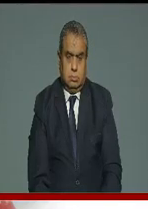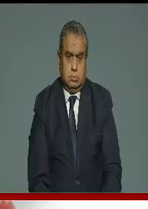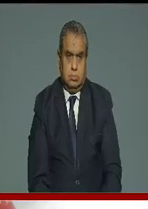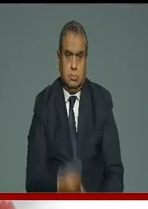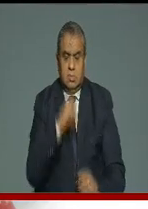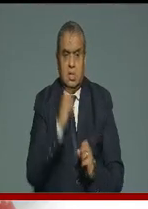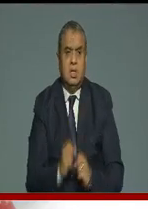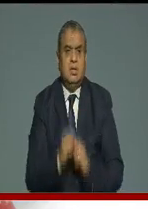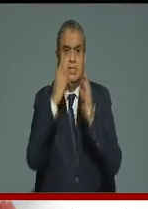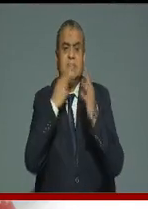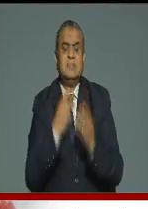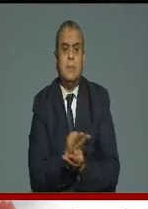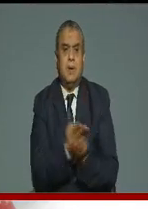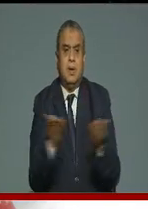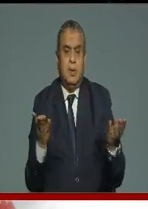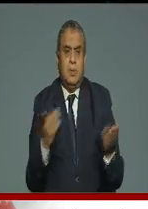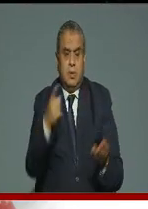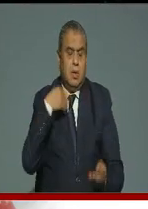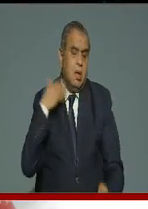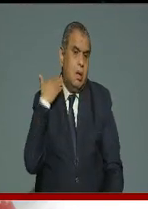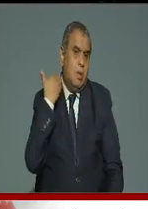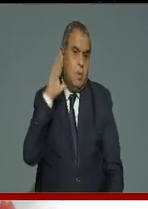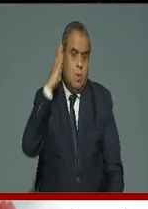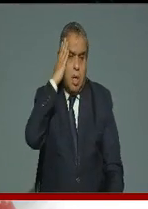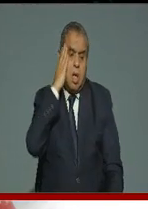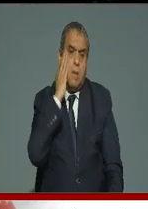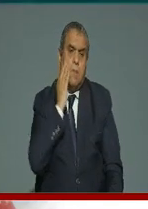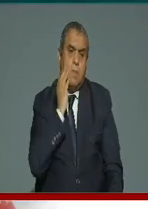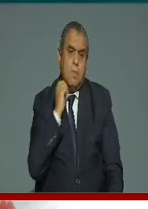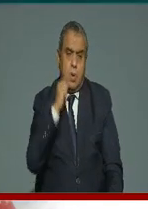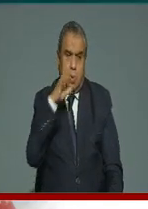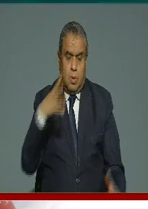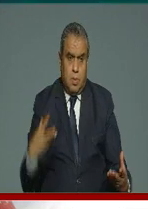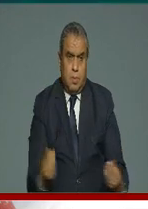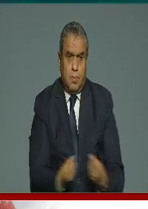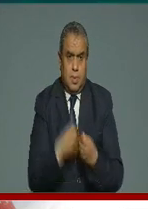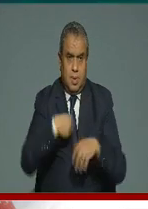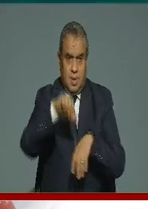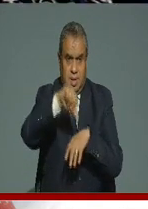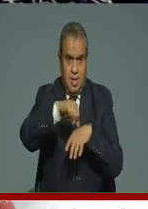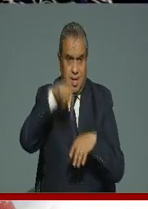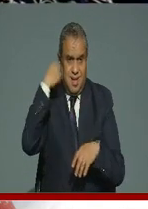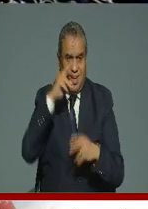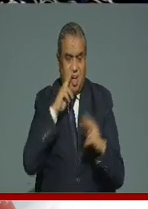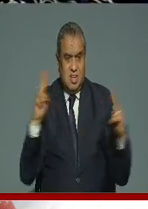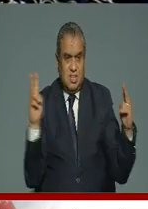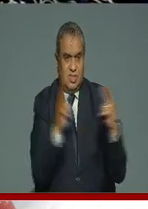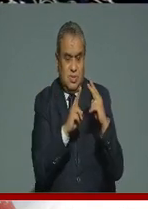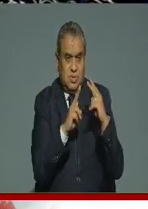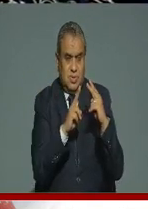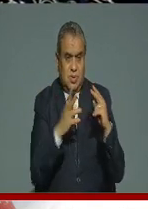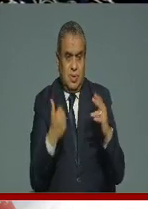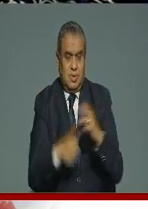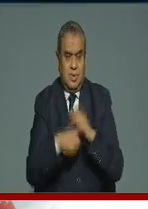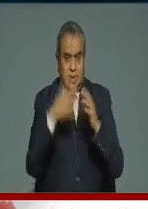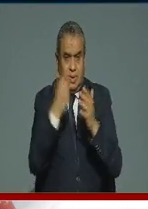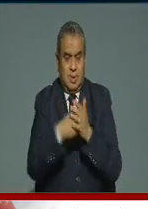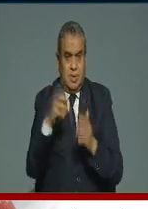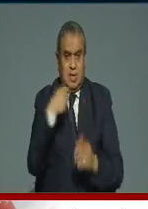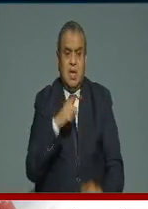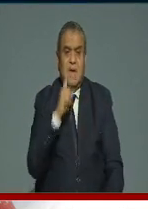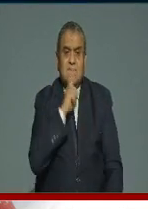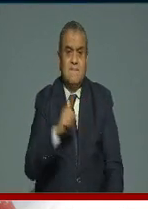صباح الخير، أنا فخورة وممتنة بوجودي قدام حضرتك يا سيادة الرئيس. أنا رنا رئيس، فنانة